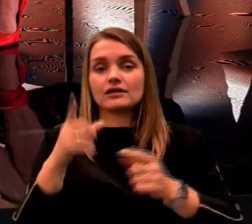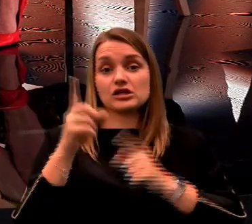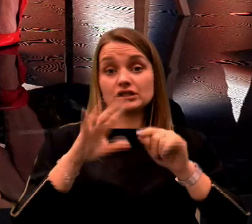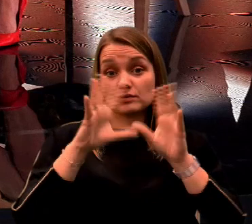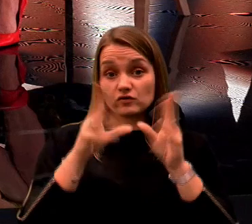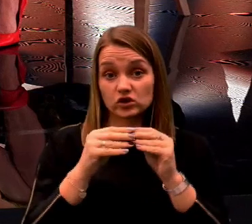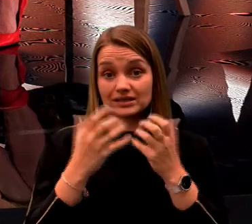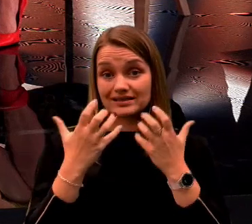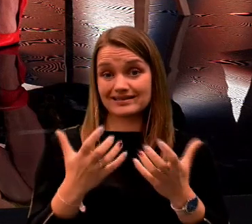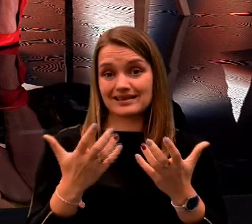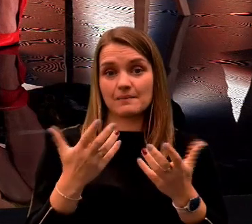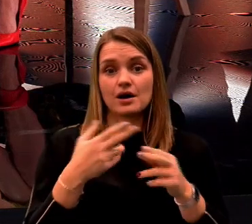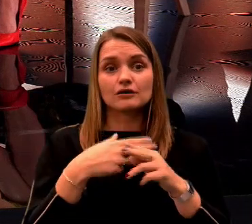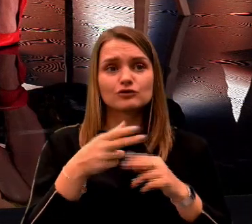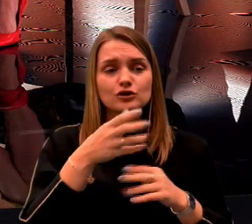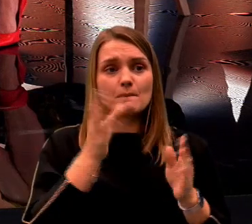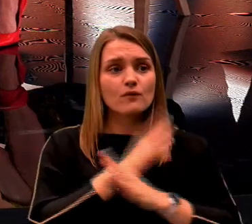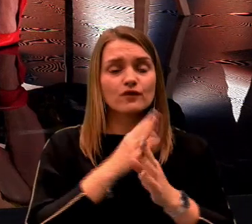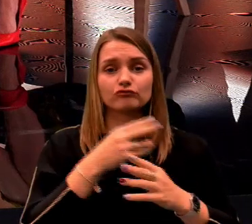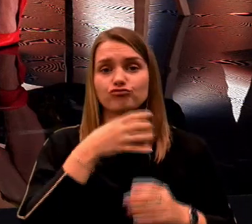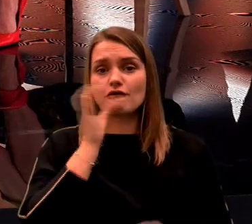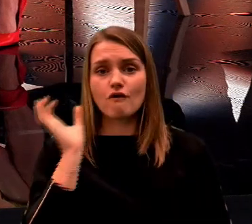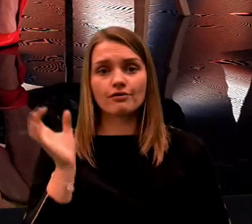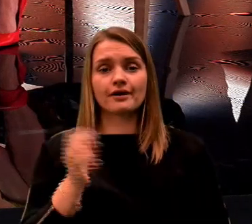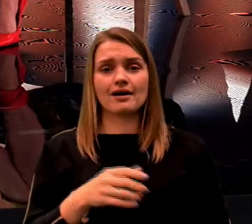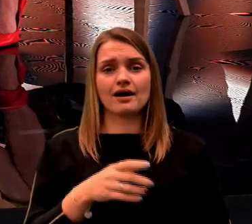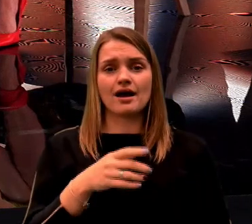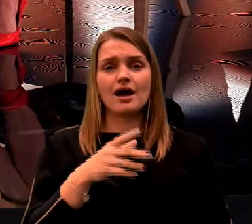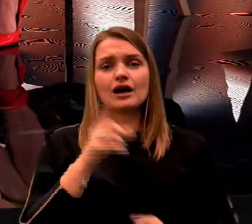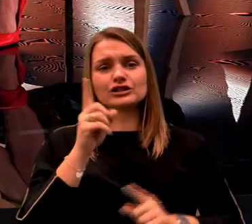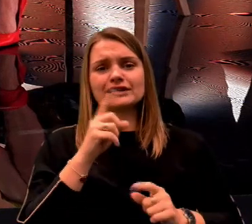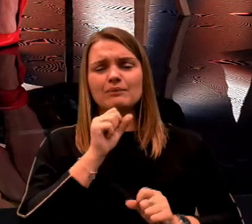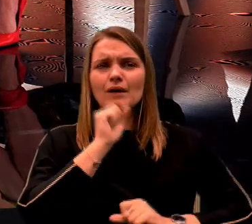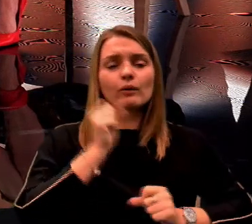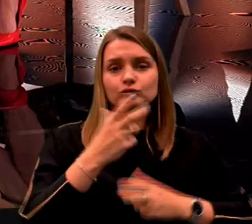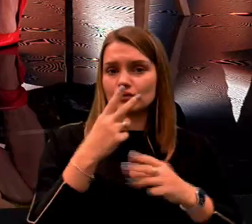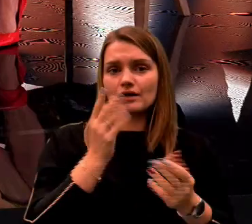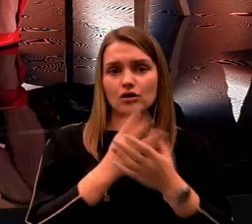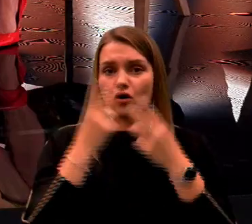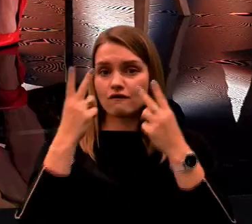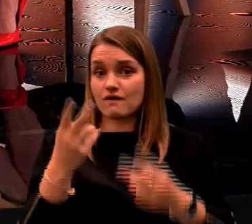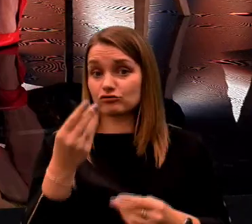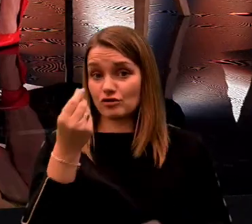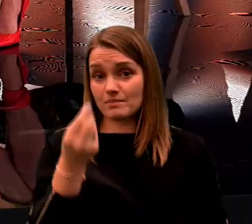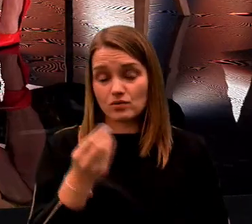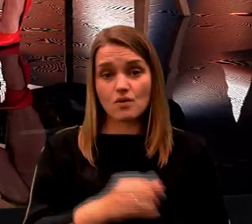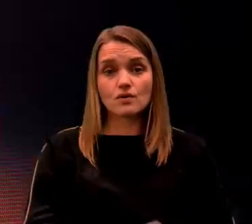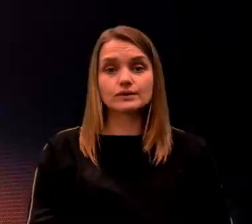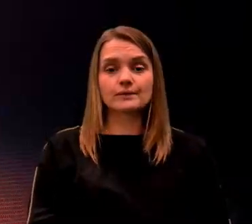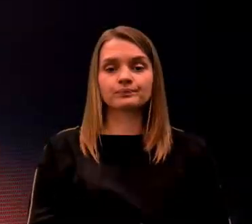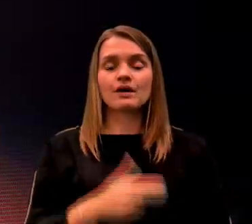czyścić powietrze i chronić wodę, czasem wydaje nam się, że absolutnie nie, tylko pieniądze są istotne. Więc w naszym